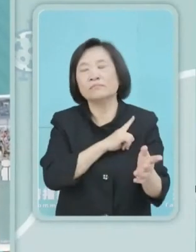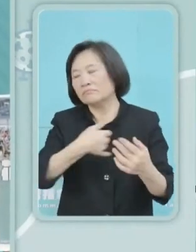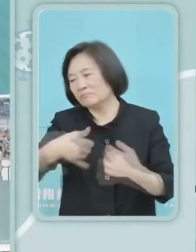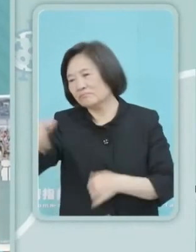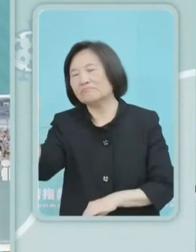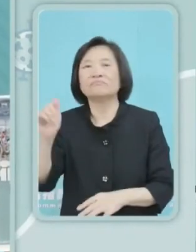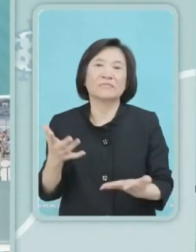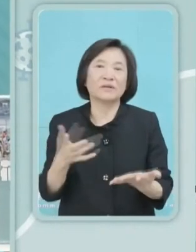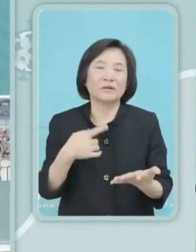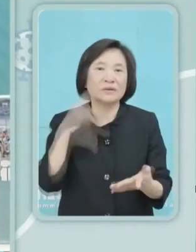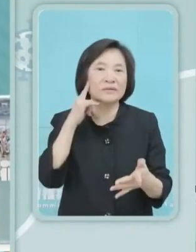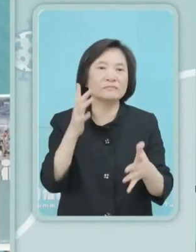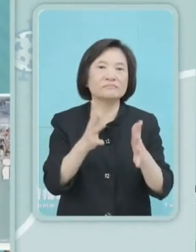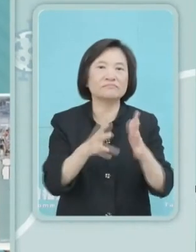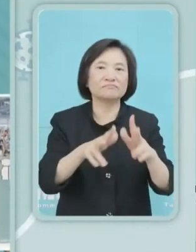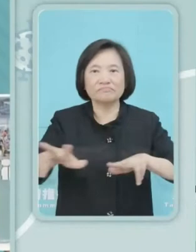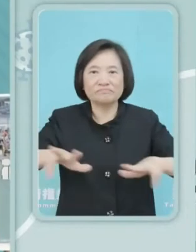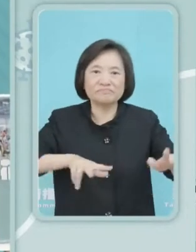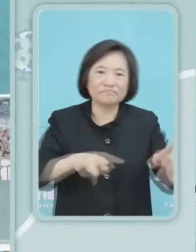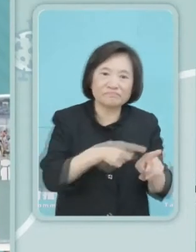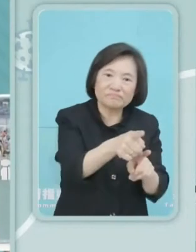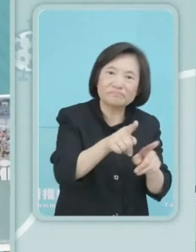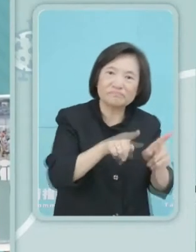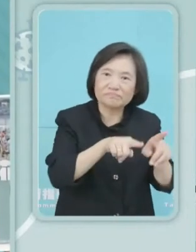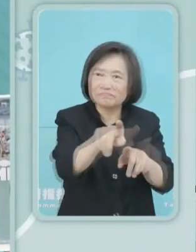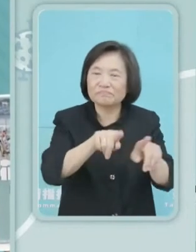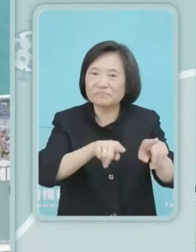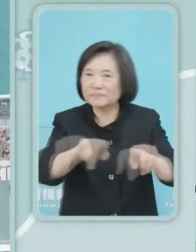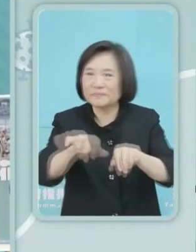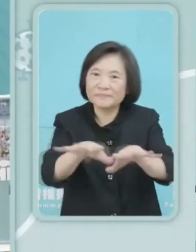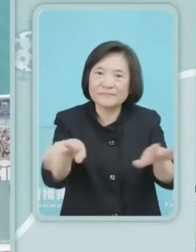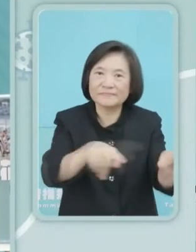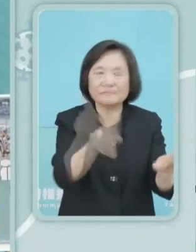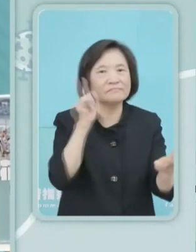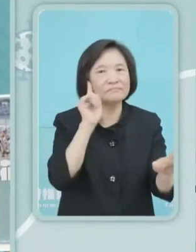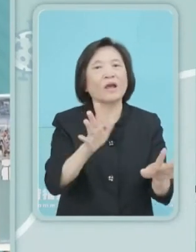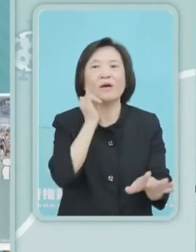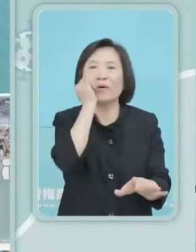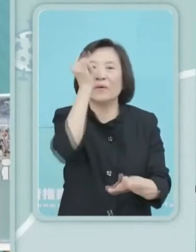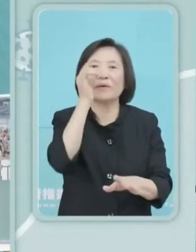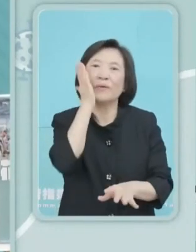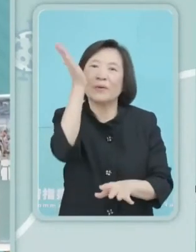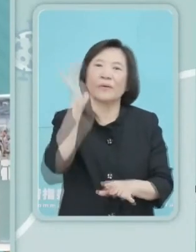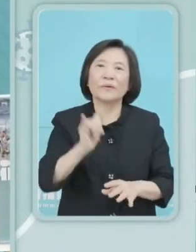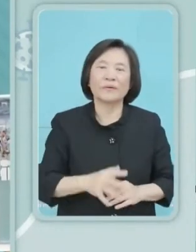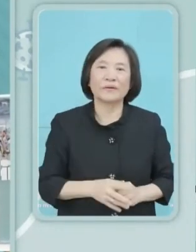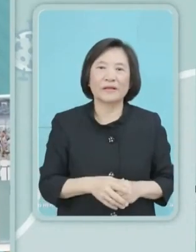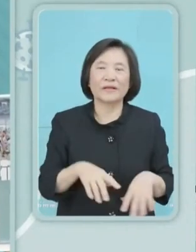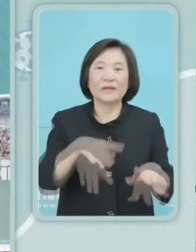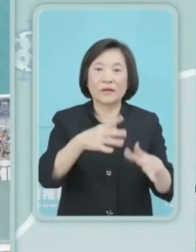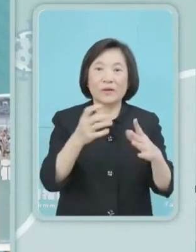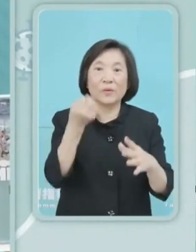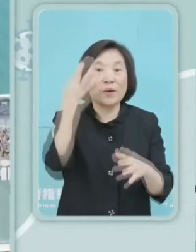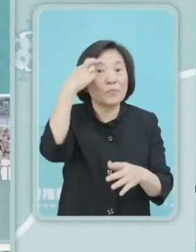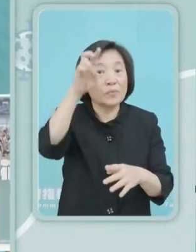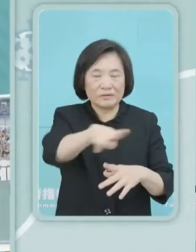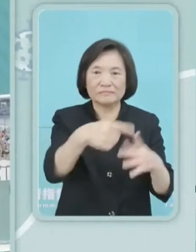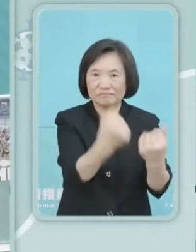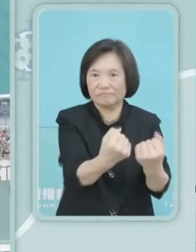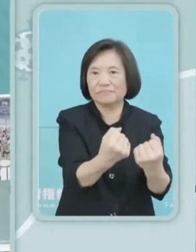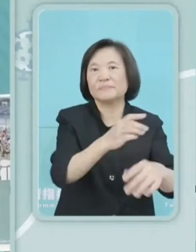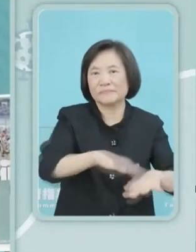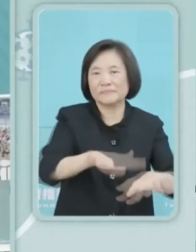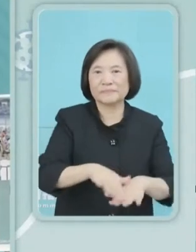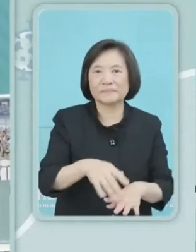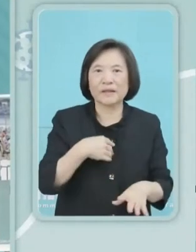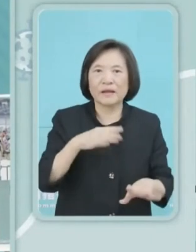以动线啊什么都相当流畅。所以这个花博我们将来也许就留着，你知道吗？因为